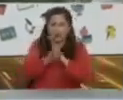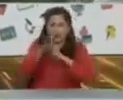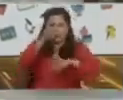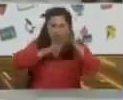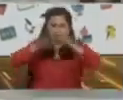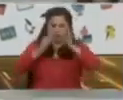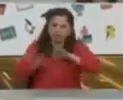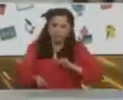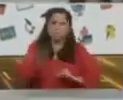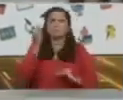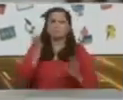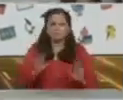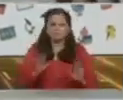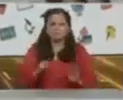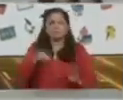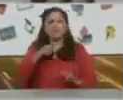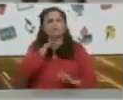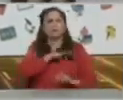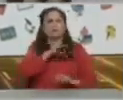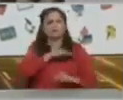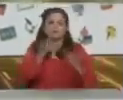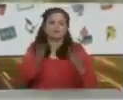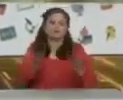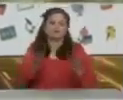और उसका लाभ उठाइए।